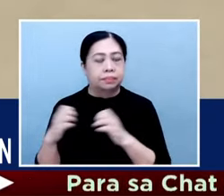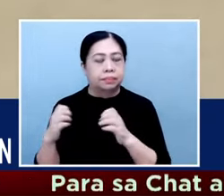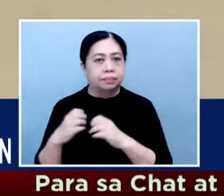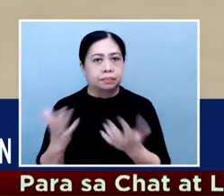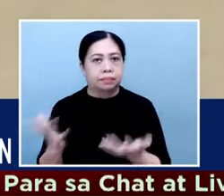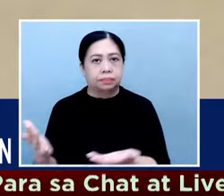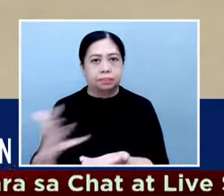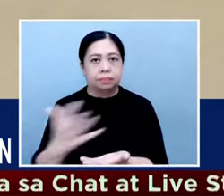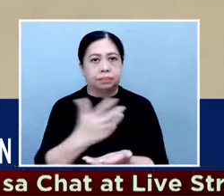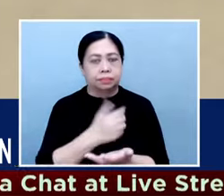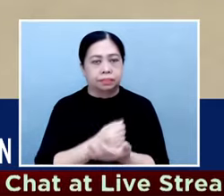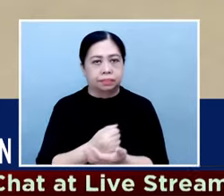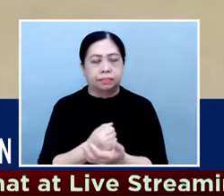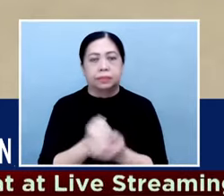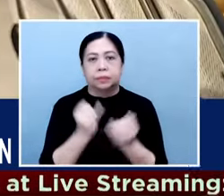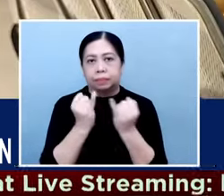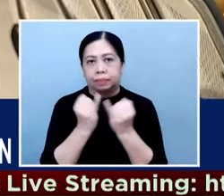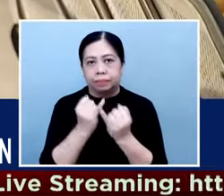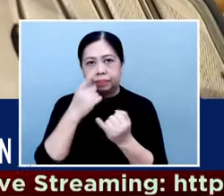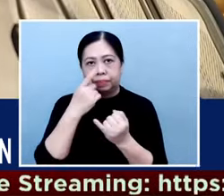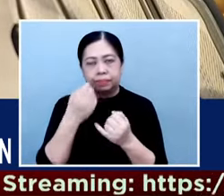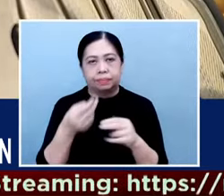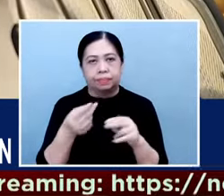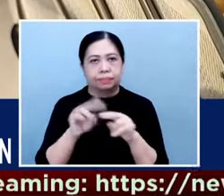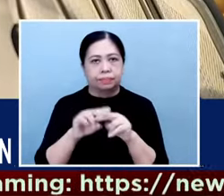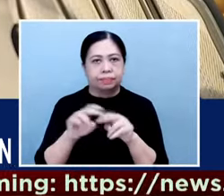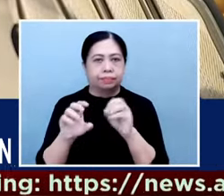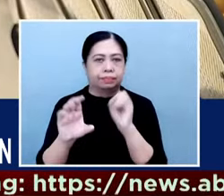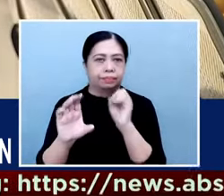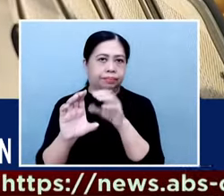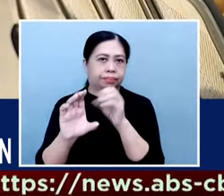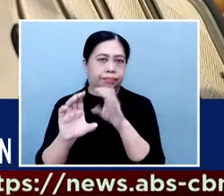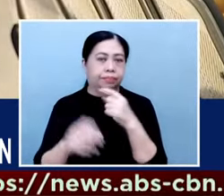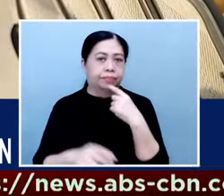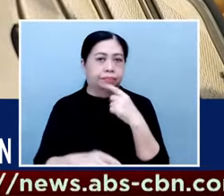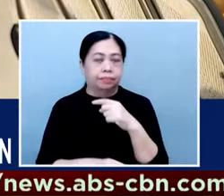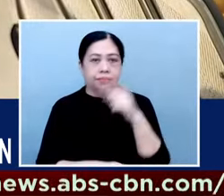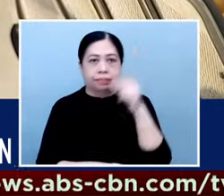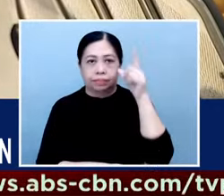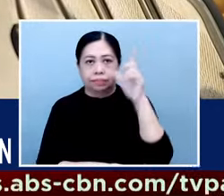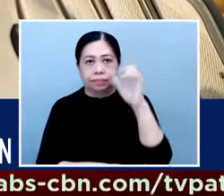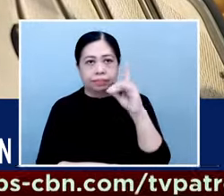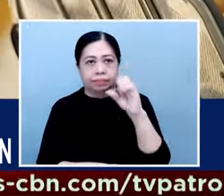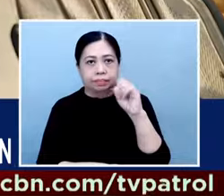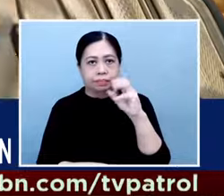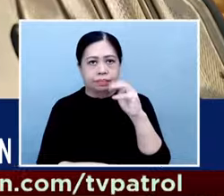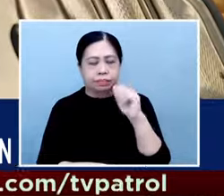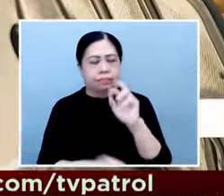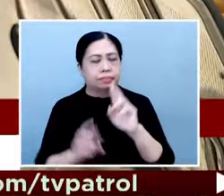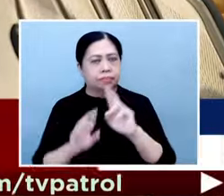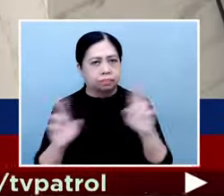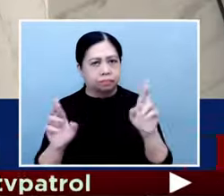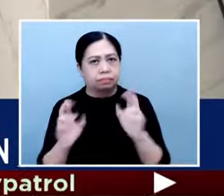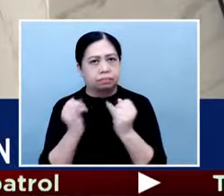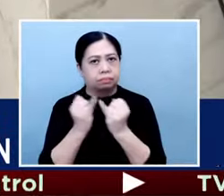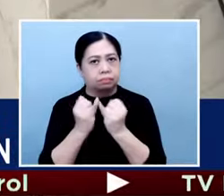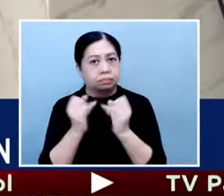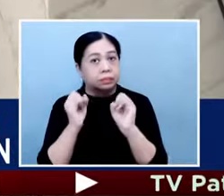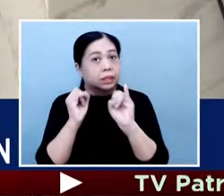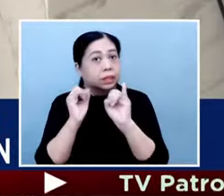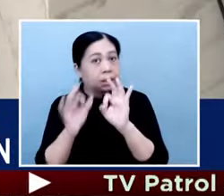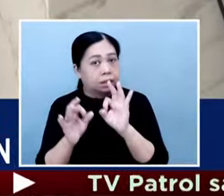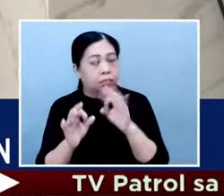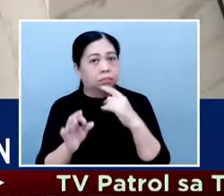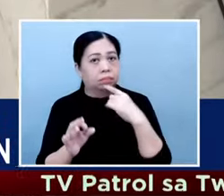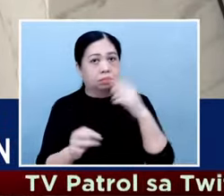na pondo ng PhilHealth dahil sa aumento sa kontribusyon. Sabi ni Ledesma, handa namang sumunod ang PhilHealth kung sakaling